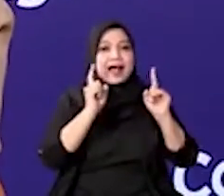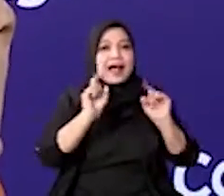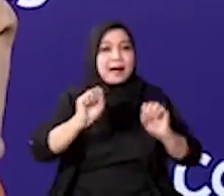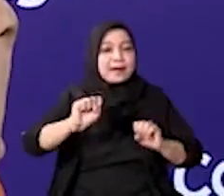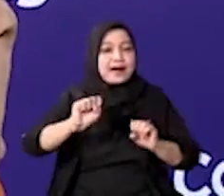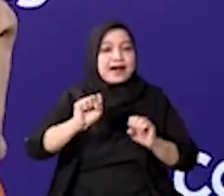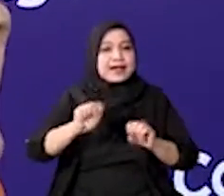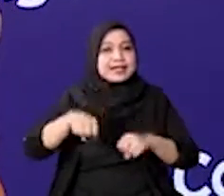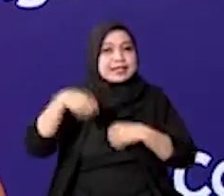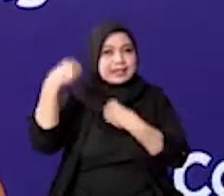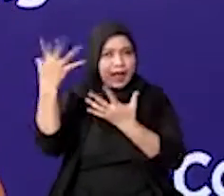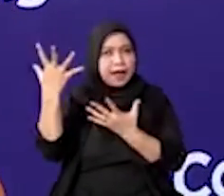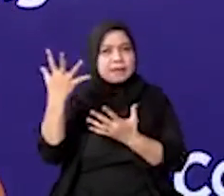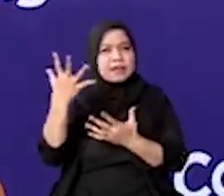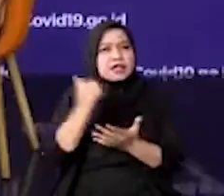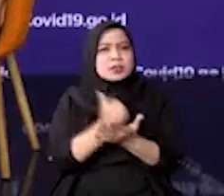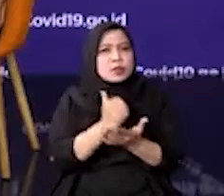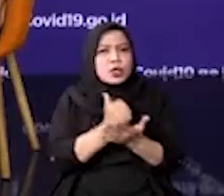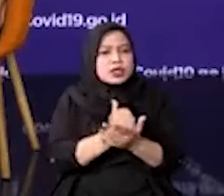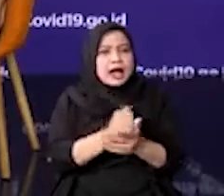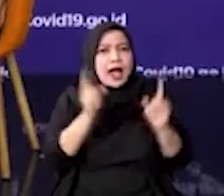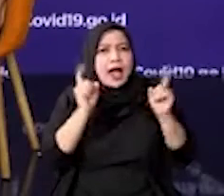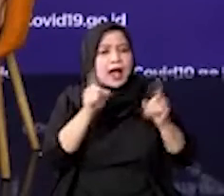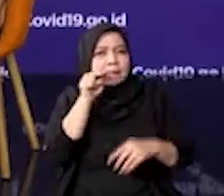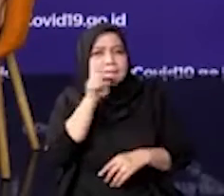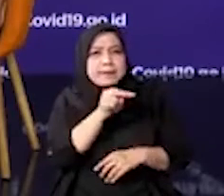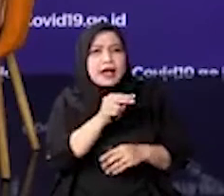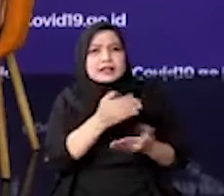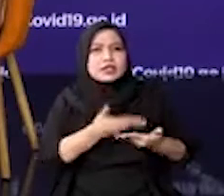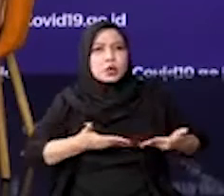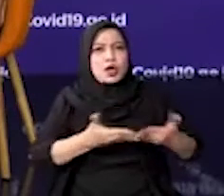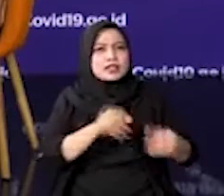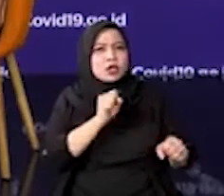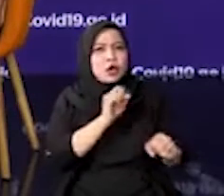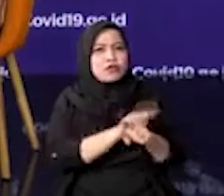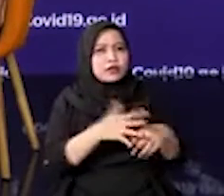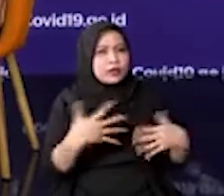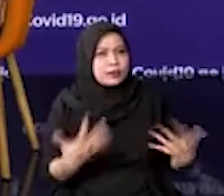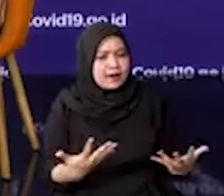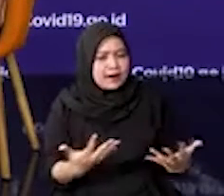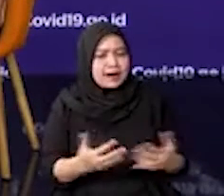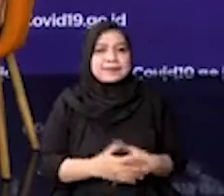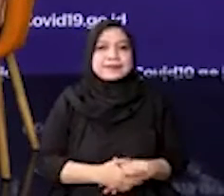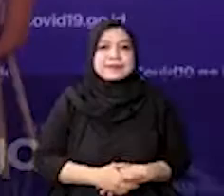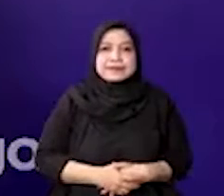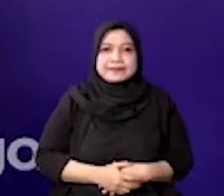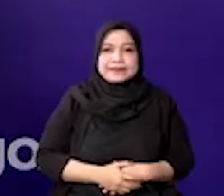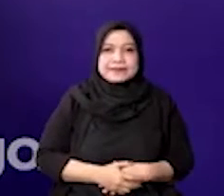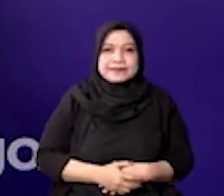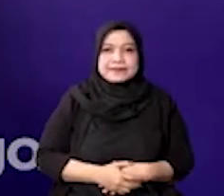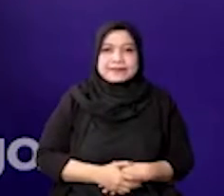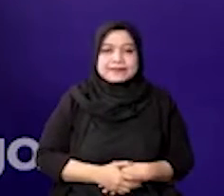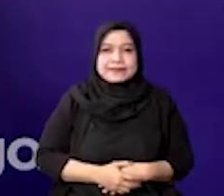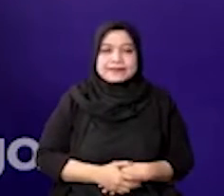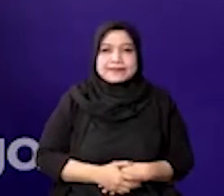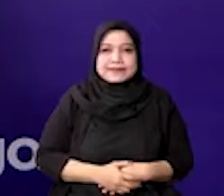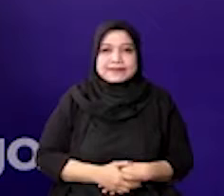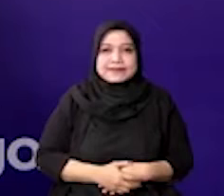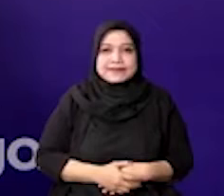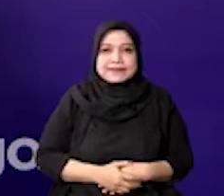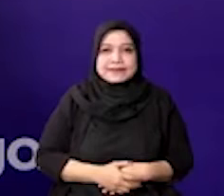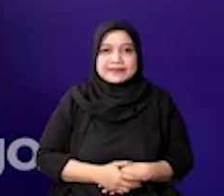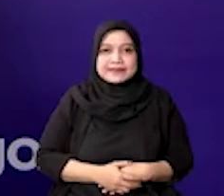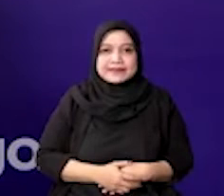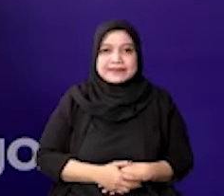ini Selamat mendengarkan tentang covid yang telah menyebar di masyarakat